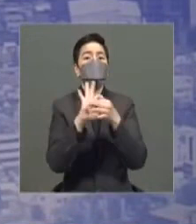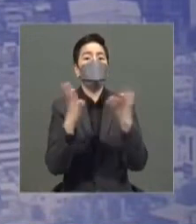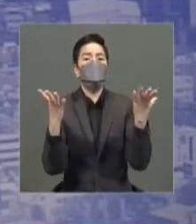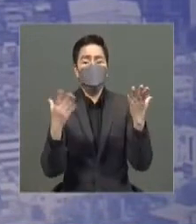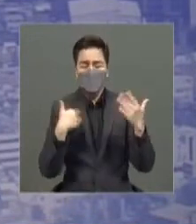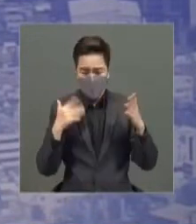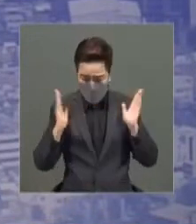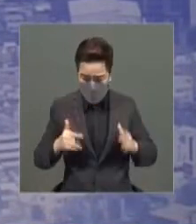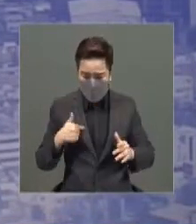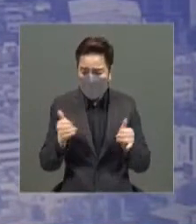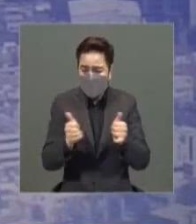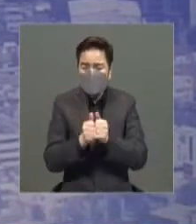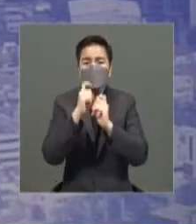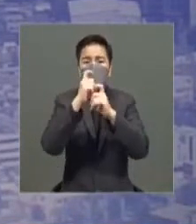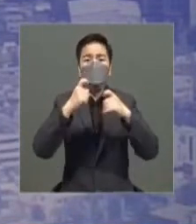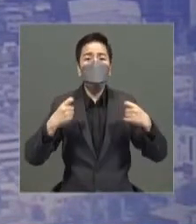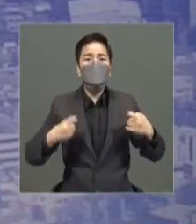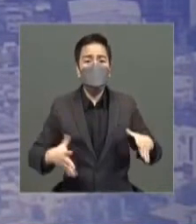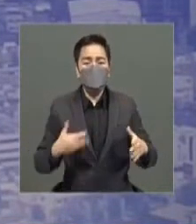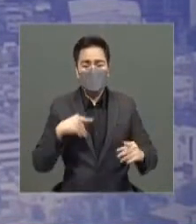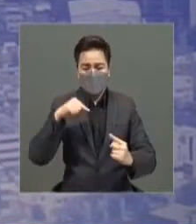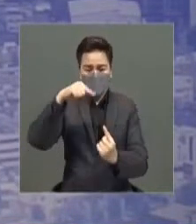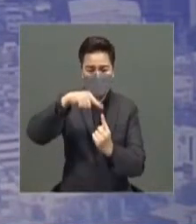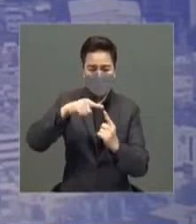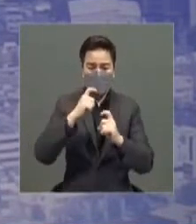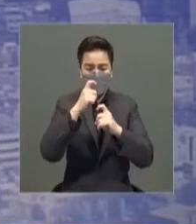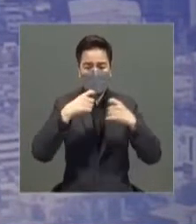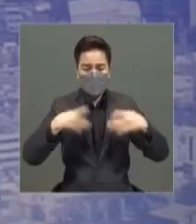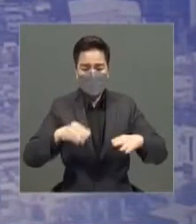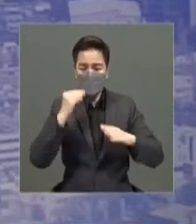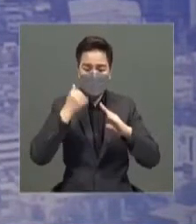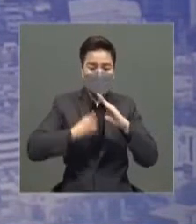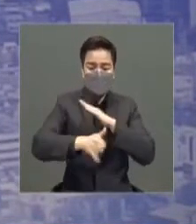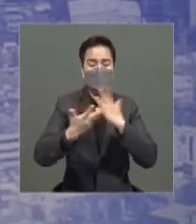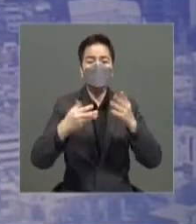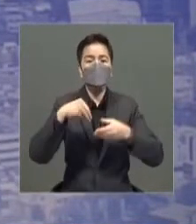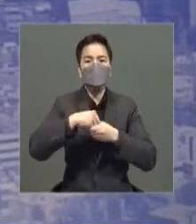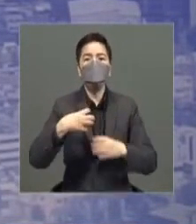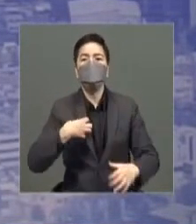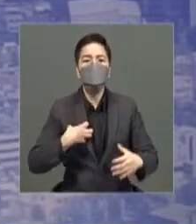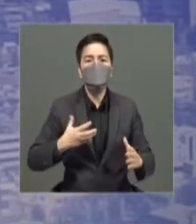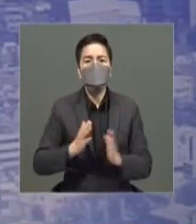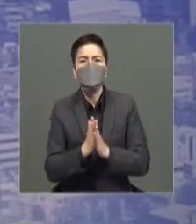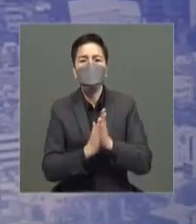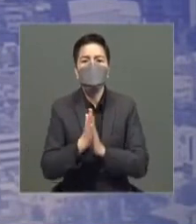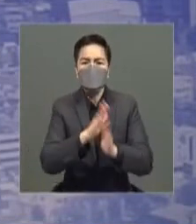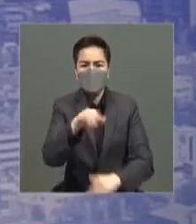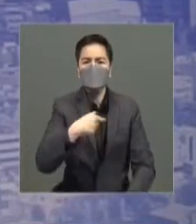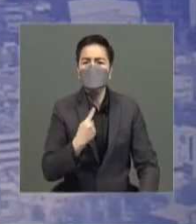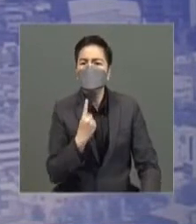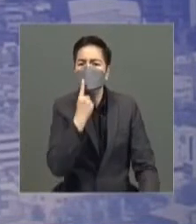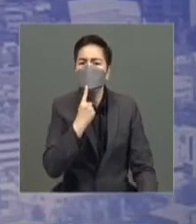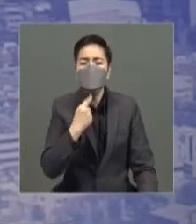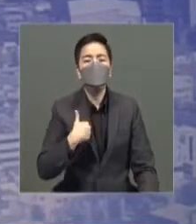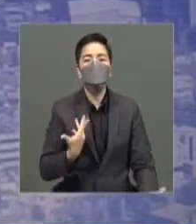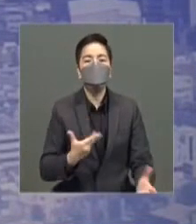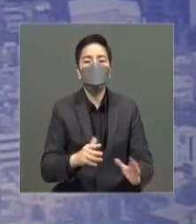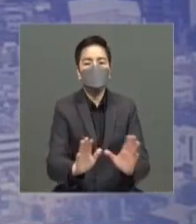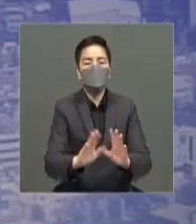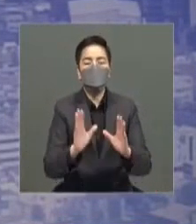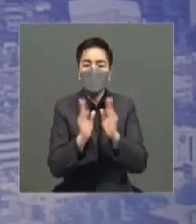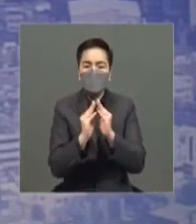ม่ได้เป็นผู้ที่สัมผัสเสี่ยงสูงไม่ได้อยู่ในพื้นที่เสี่ยงไม่ได้ออกจากบ้านไปไหนแต่อยากจะตรวจเองเนี่ยในที่ประชุมมีการห